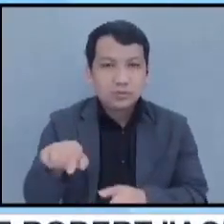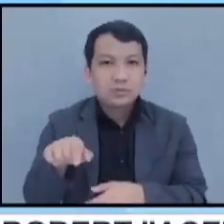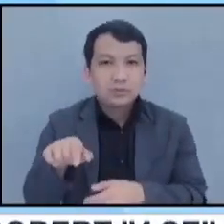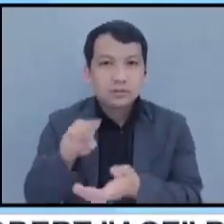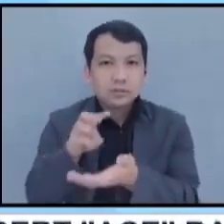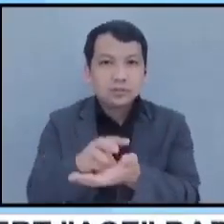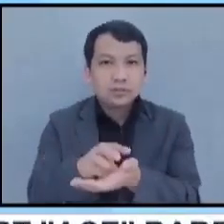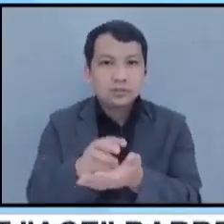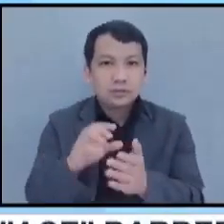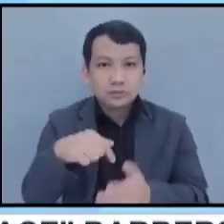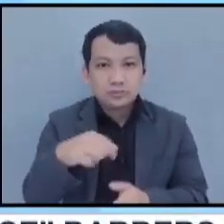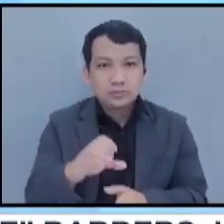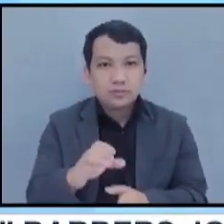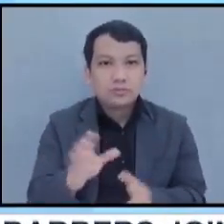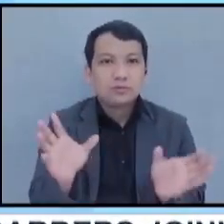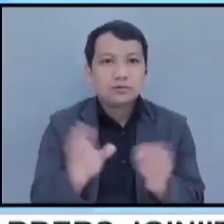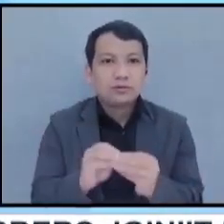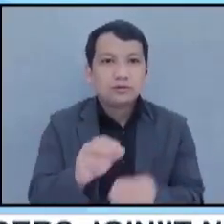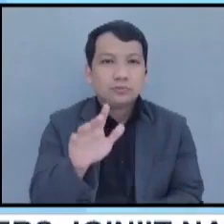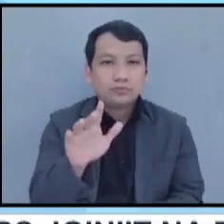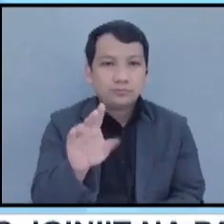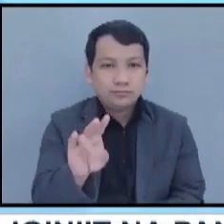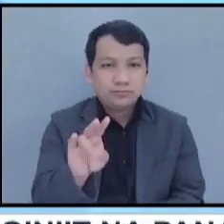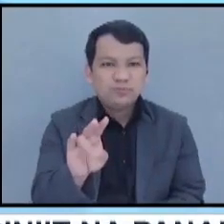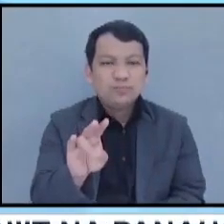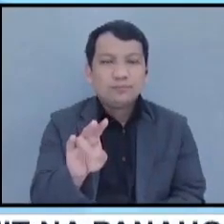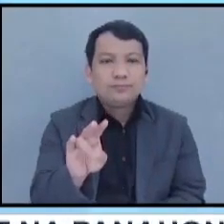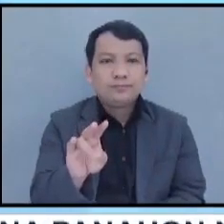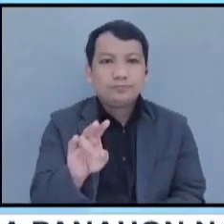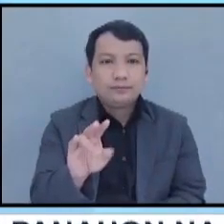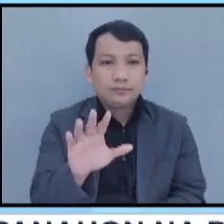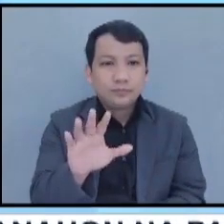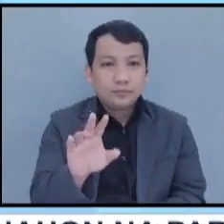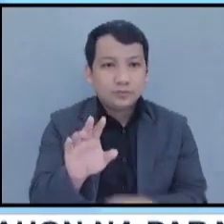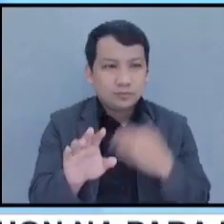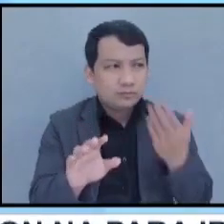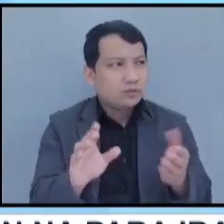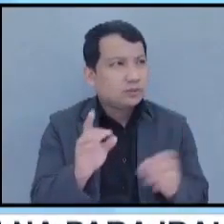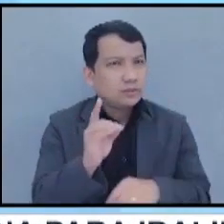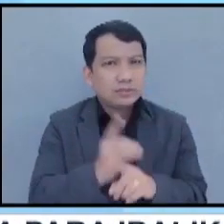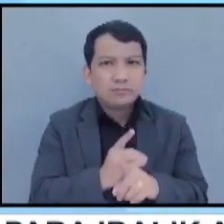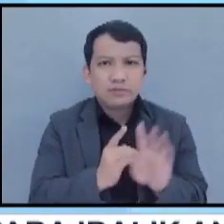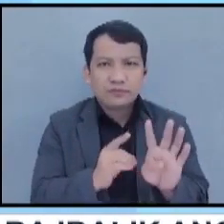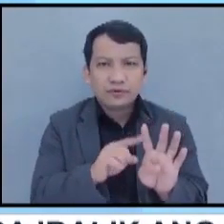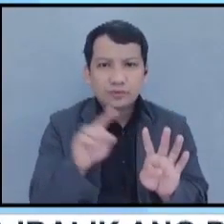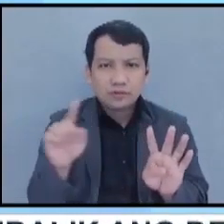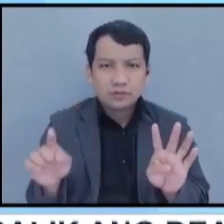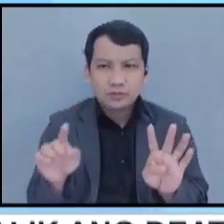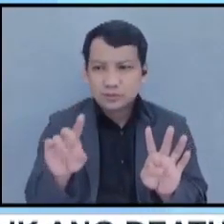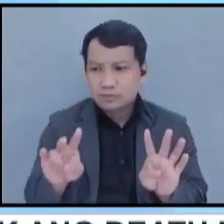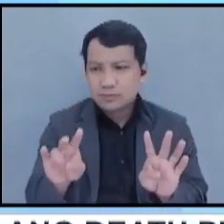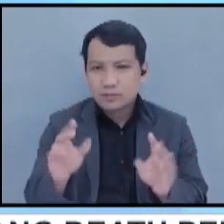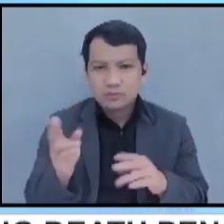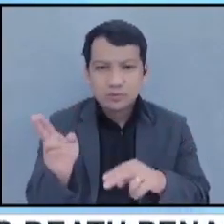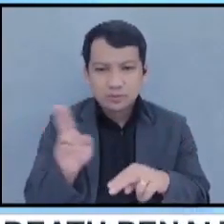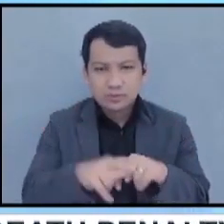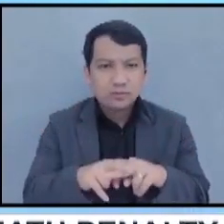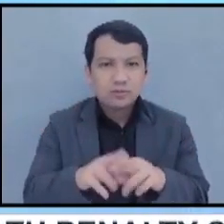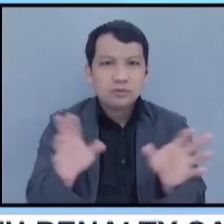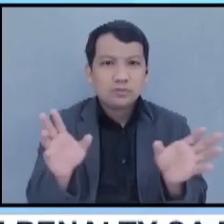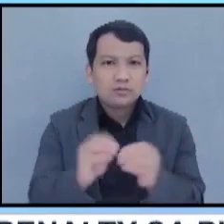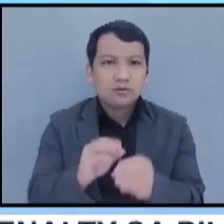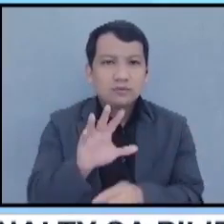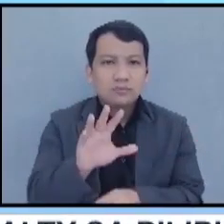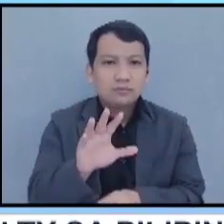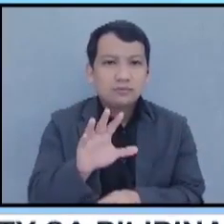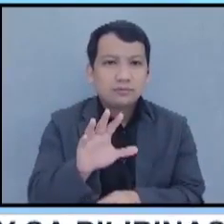sa 27 kaso ang naitala kada araw mula December 4 hanggang 7. Mas mataas ito ng halos